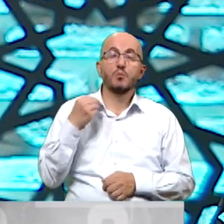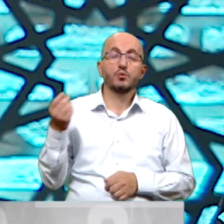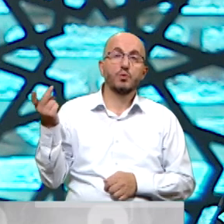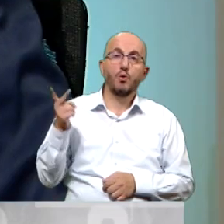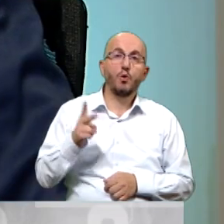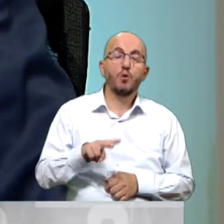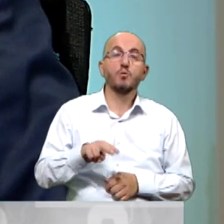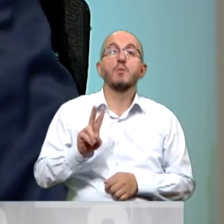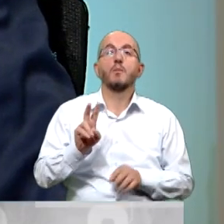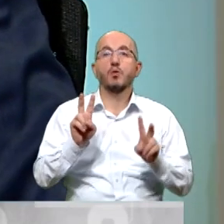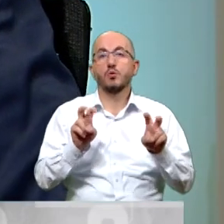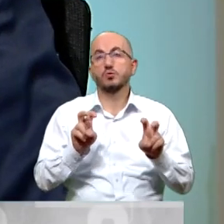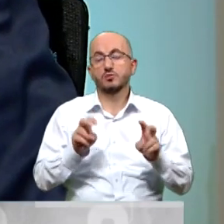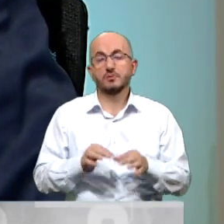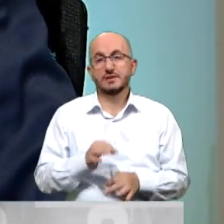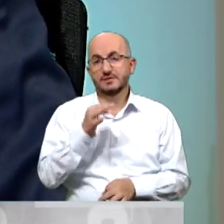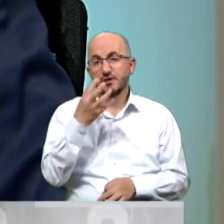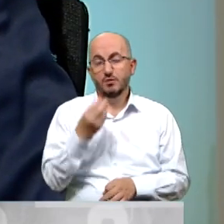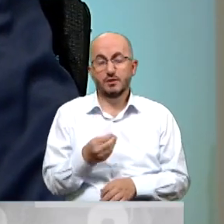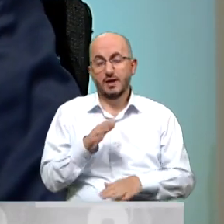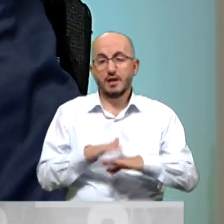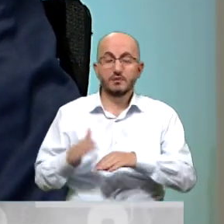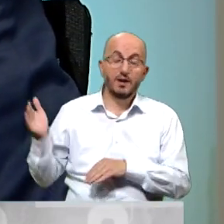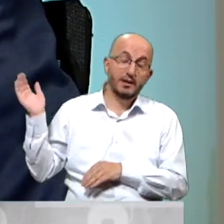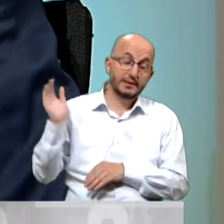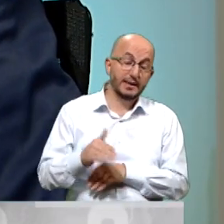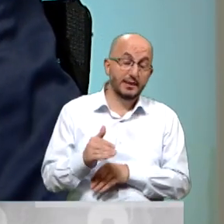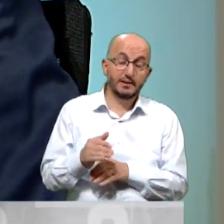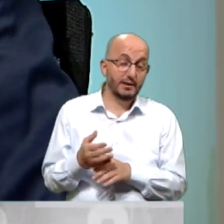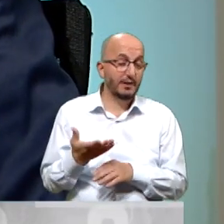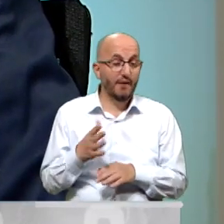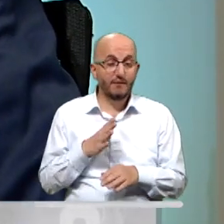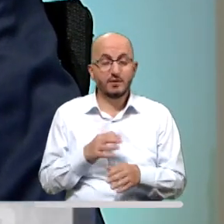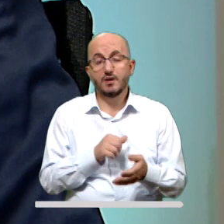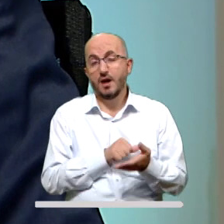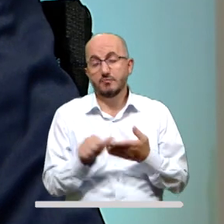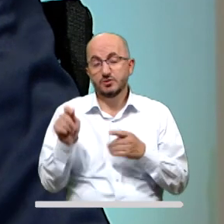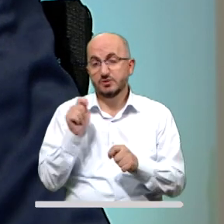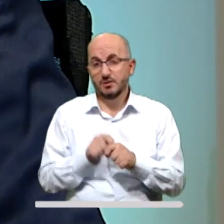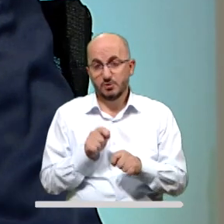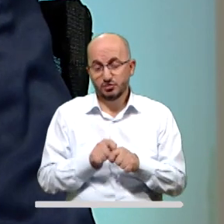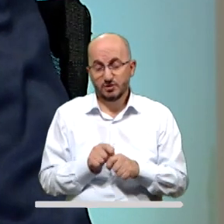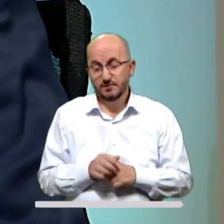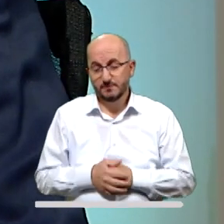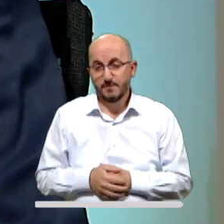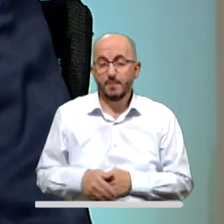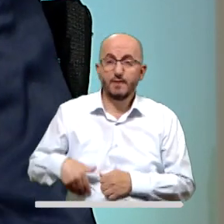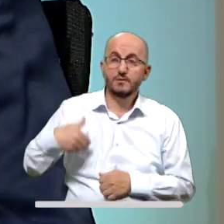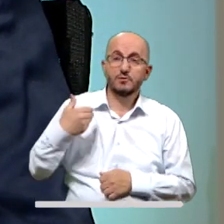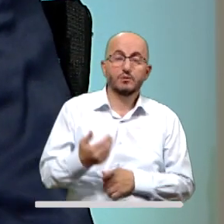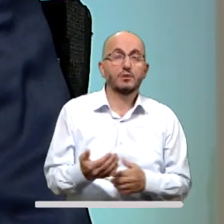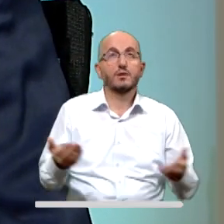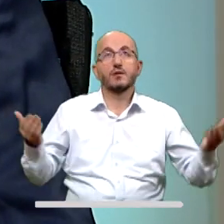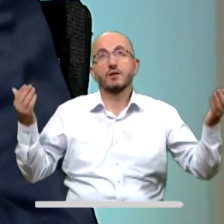gitmeme konusunda bir beşer olarak elinden geleni tereddüt yapacak. Eden ne varsa onları yapacak. Zaten ondan sonra da elini